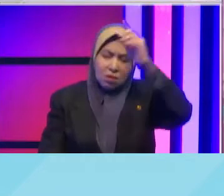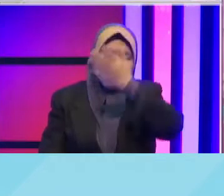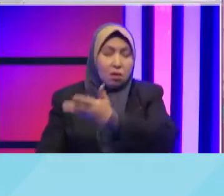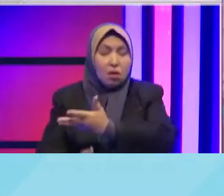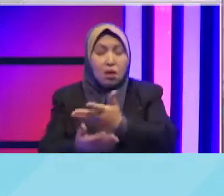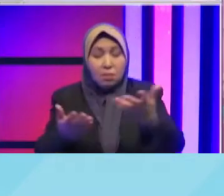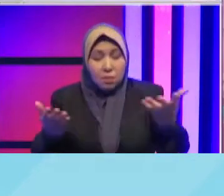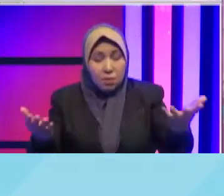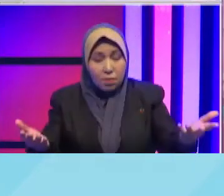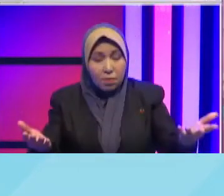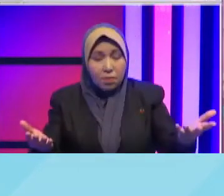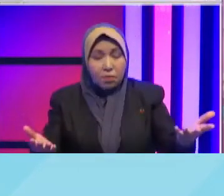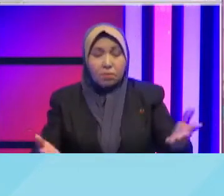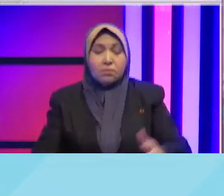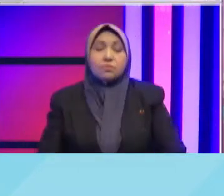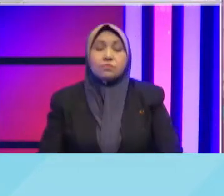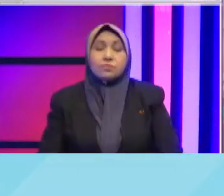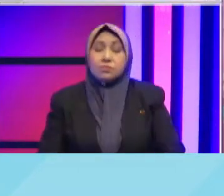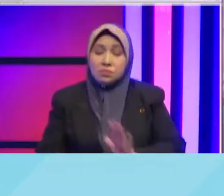فاعبدون.